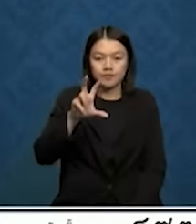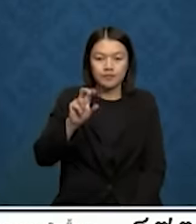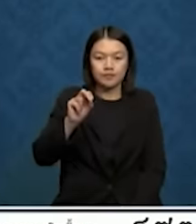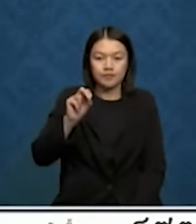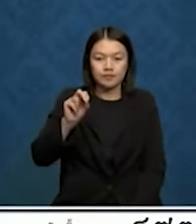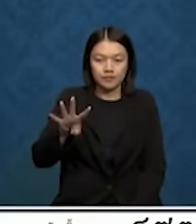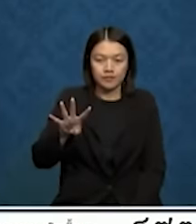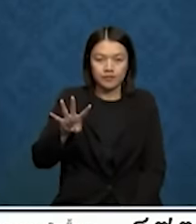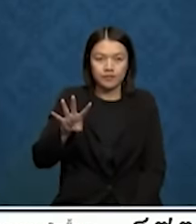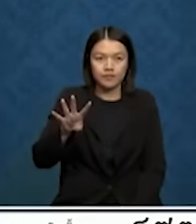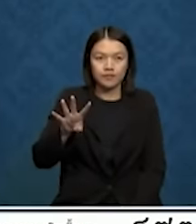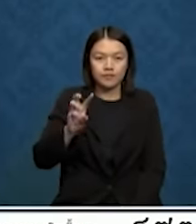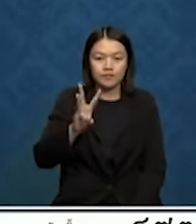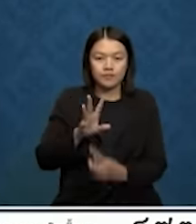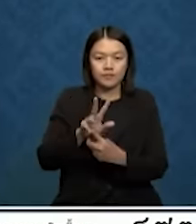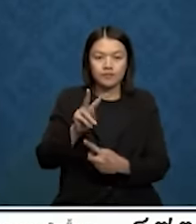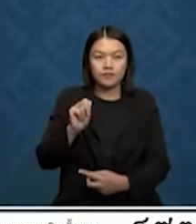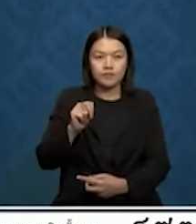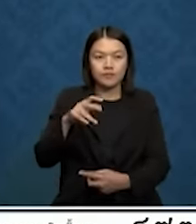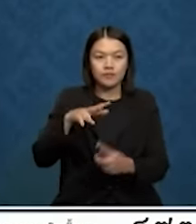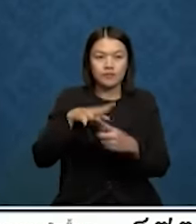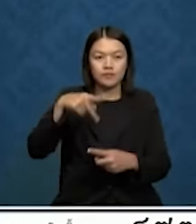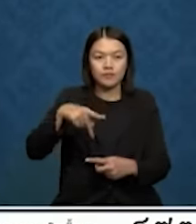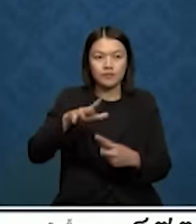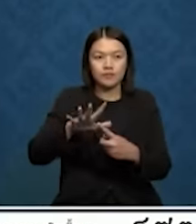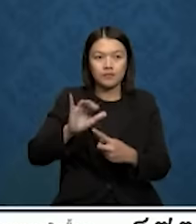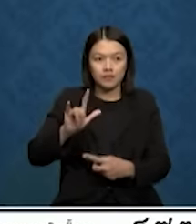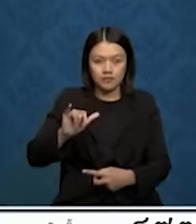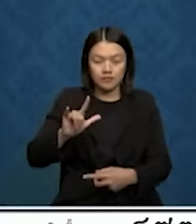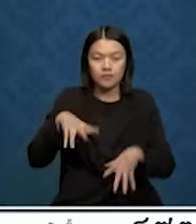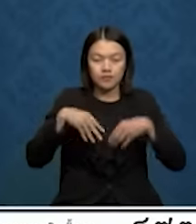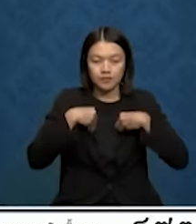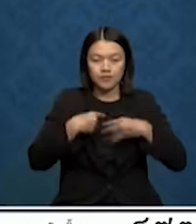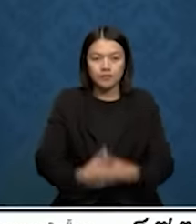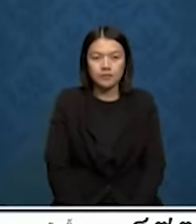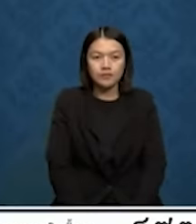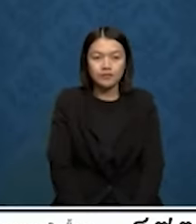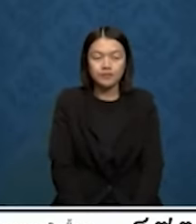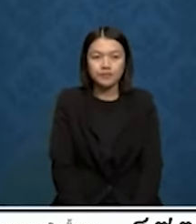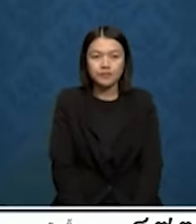334นางวันเพ็ญพร้อมพัด วันเพ็ญเห็นชอบค่ะ